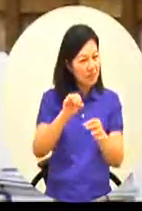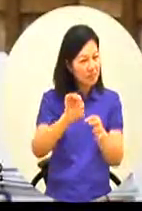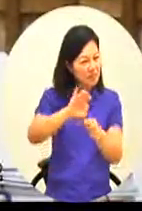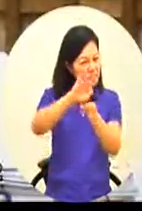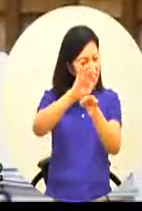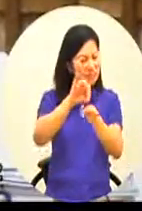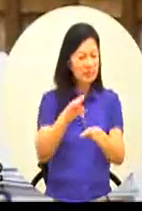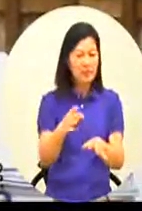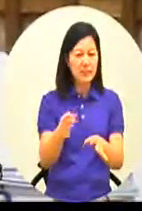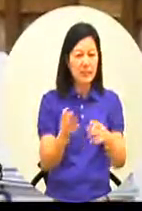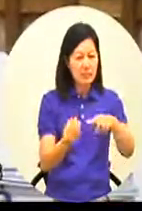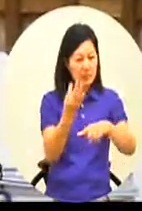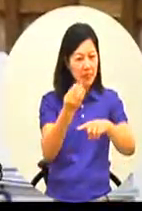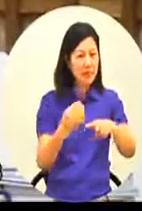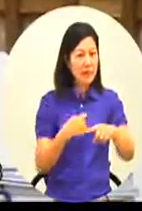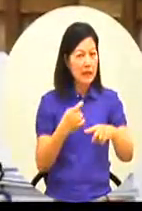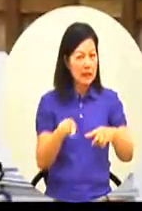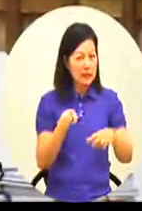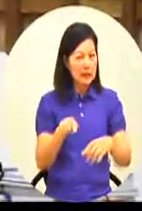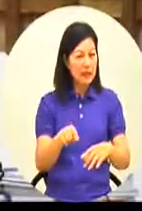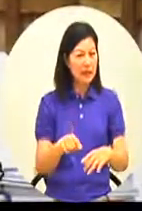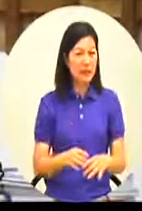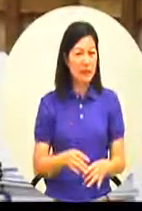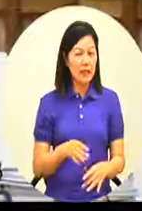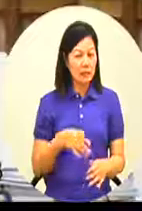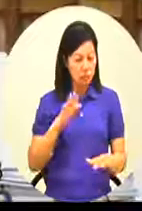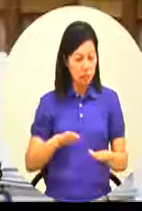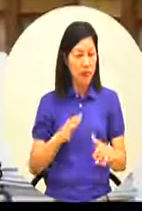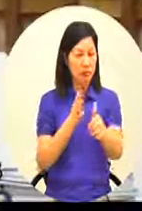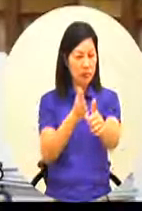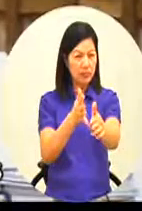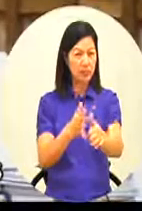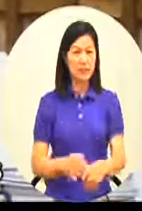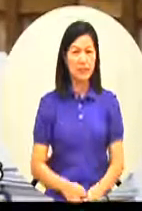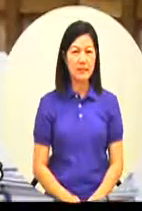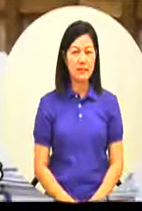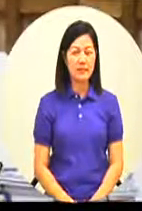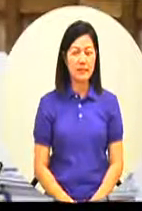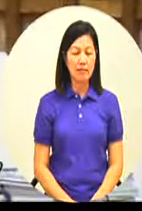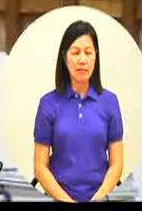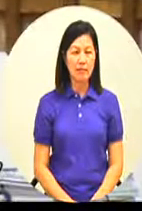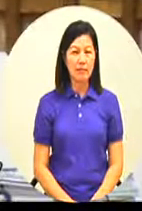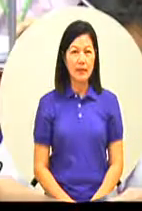数，当时你就有案啦，请教你。 伊这是